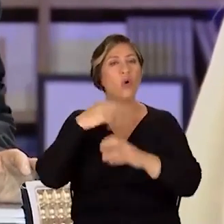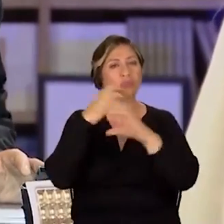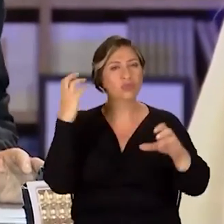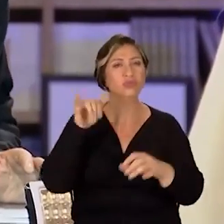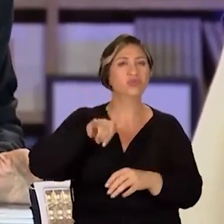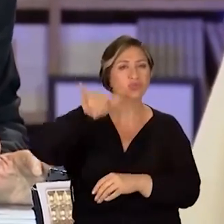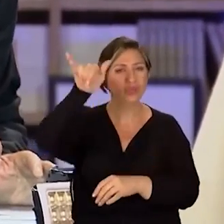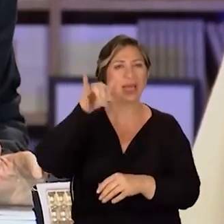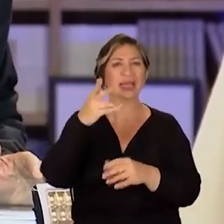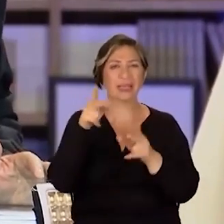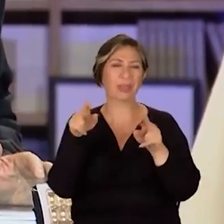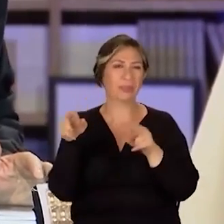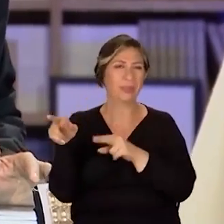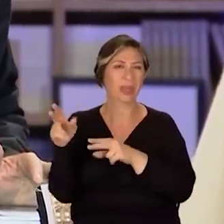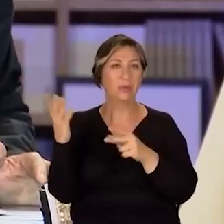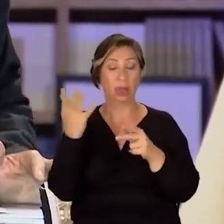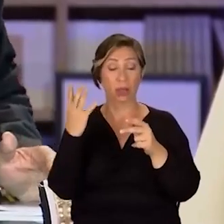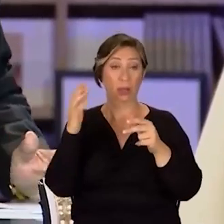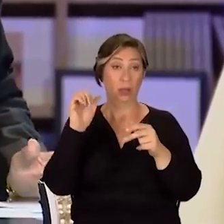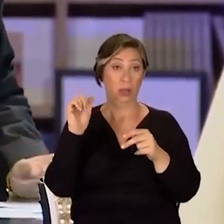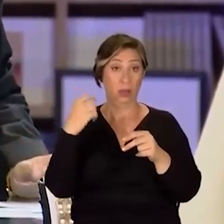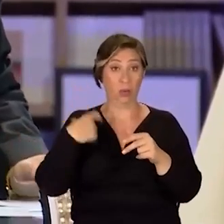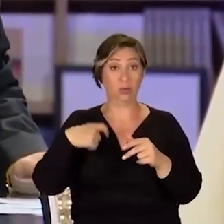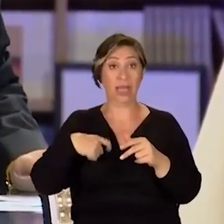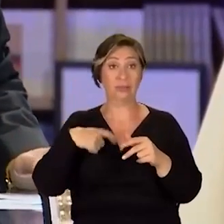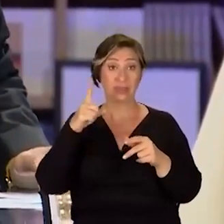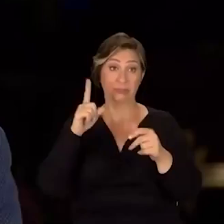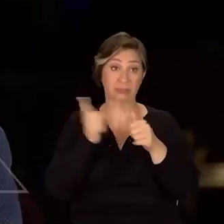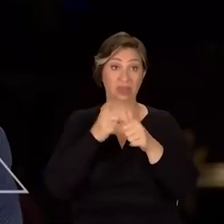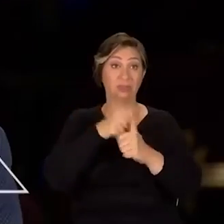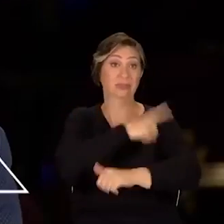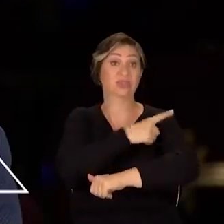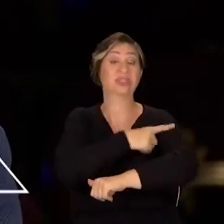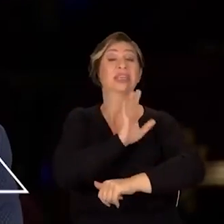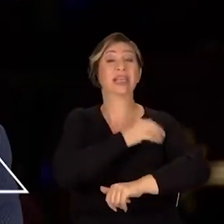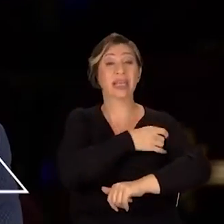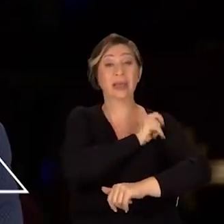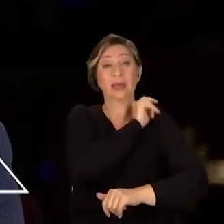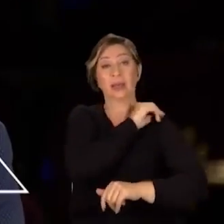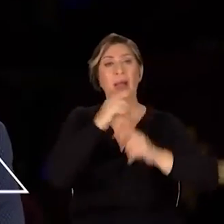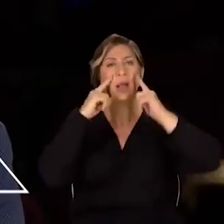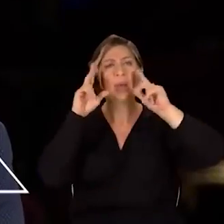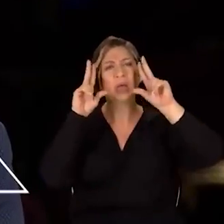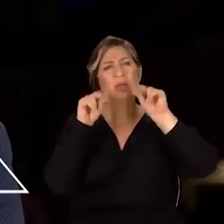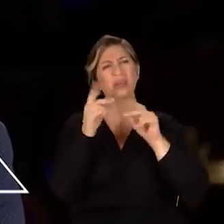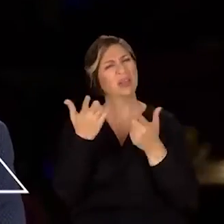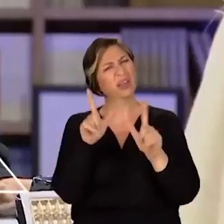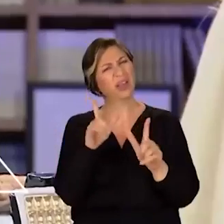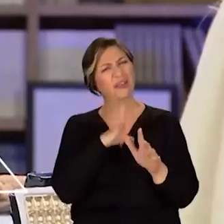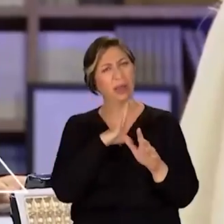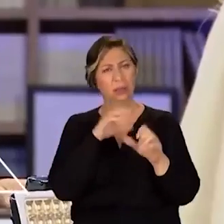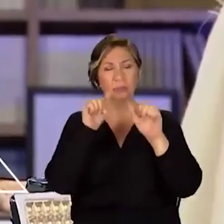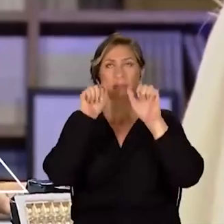Uçakta bilmem ne. Tabii ki first ya da business class kullanmıyoruz. Biraz daha rahat yatıyoruz. Evet. Kapalı gözler. Buna niye gerek var? Çünkü